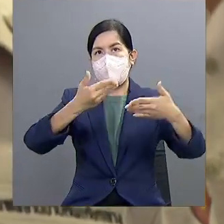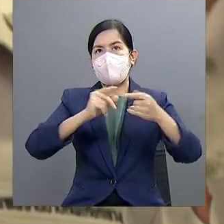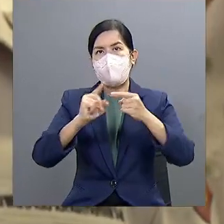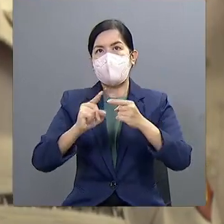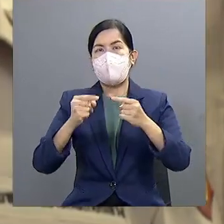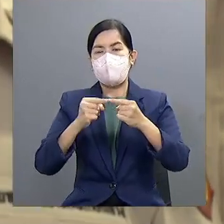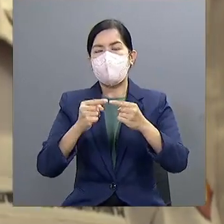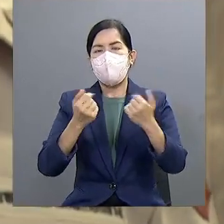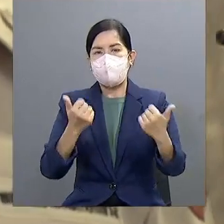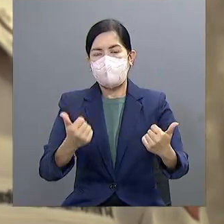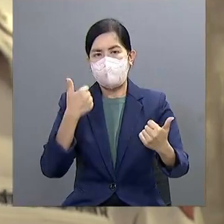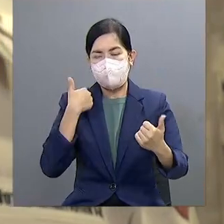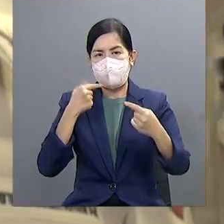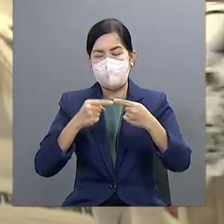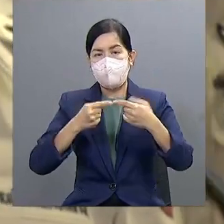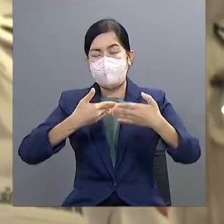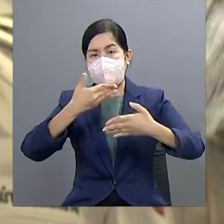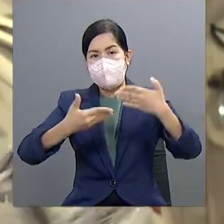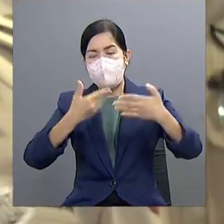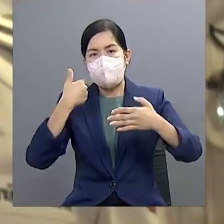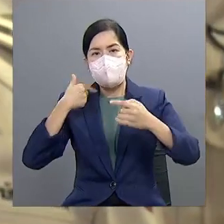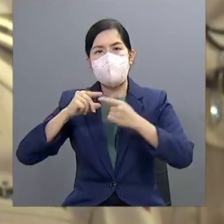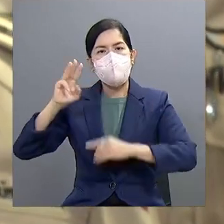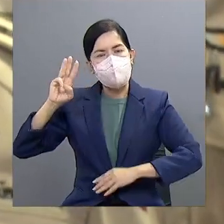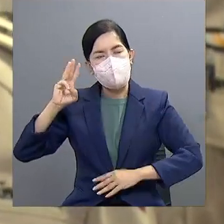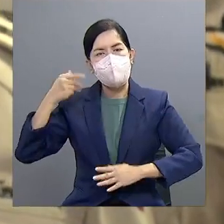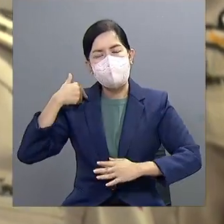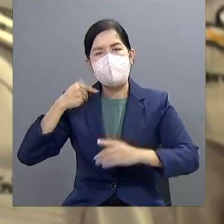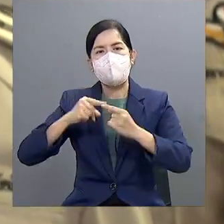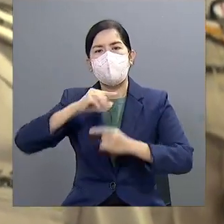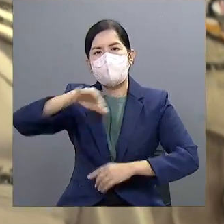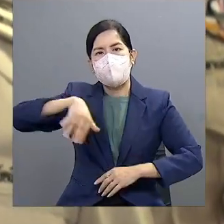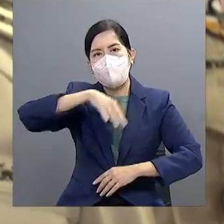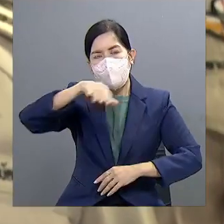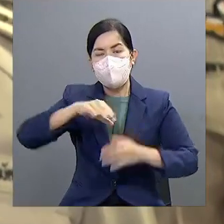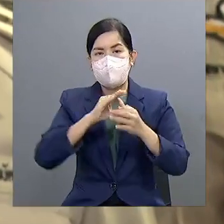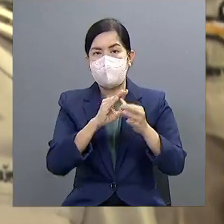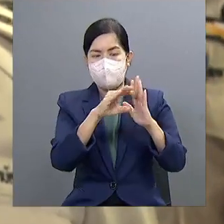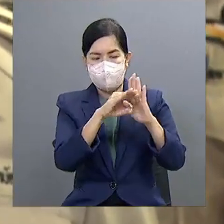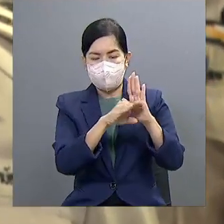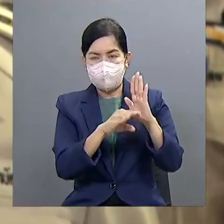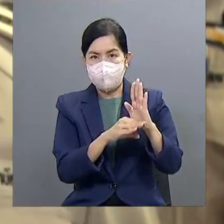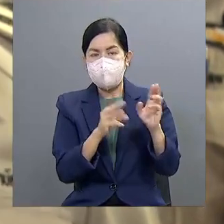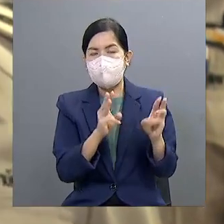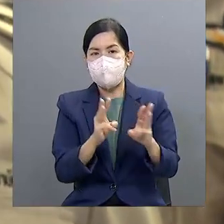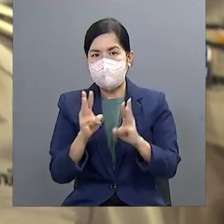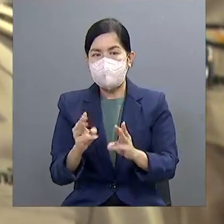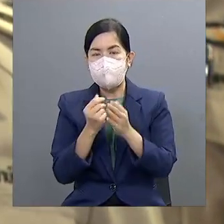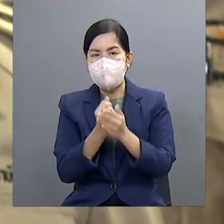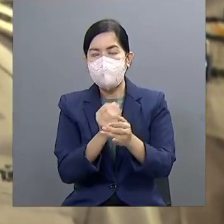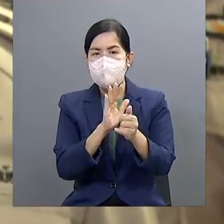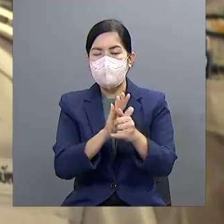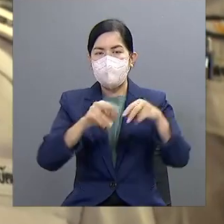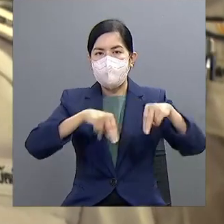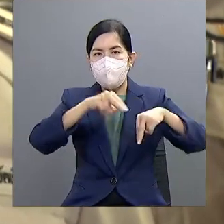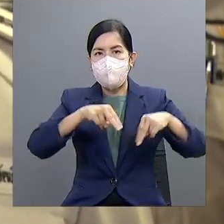เองครับก็ทำให้เห็นว่ากระบวนการในวิธีการชุมชนบำบัดโดยวิธีการต่างๆของทัณฑสถานบ